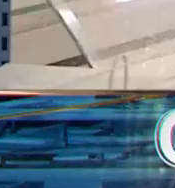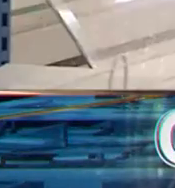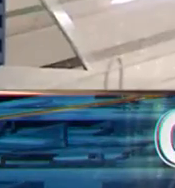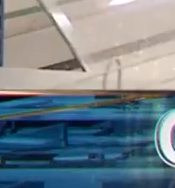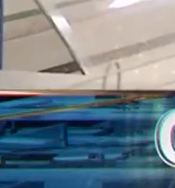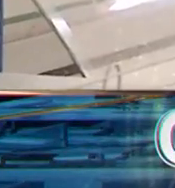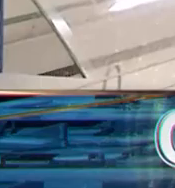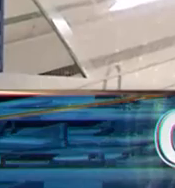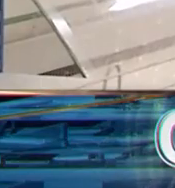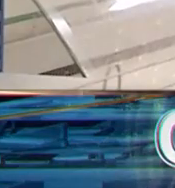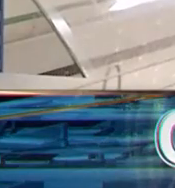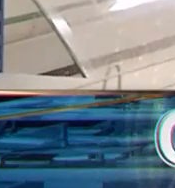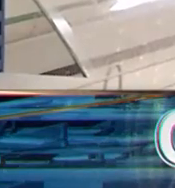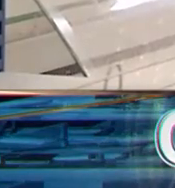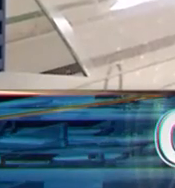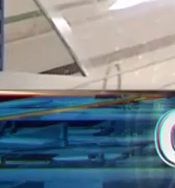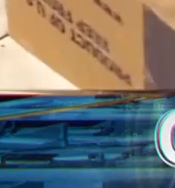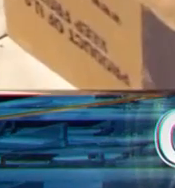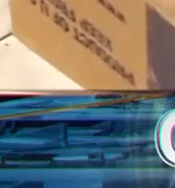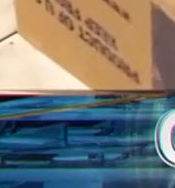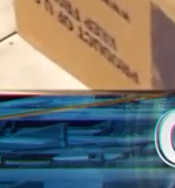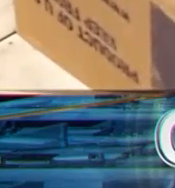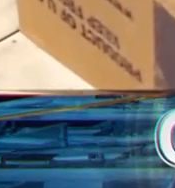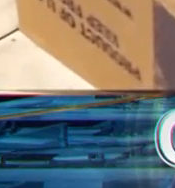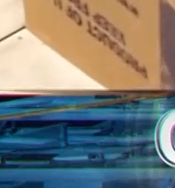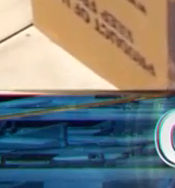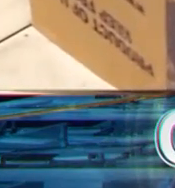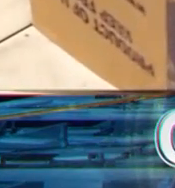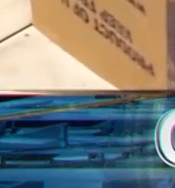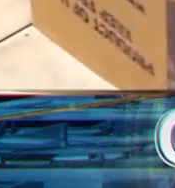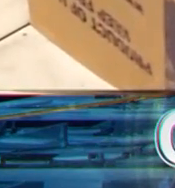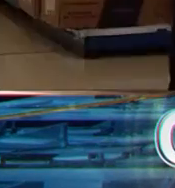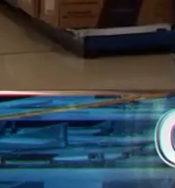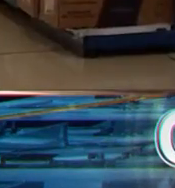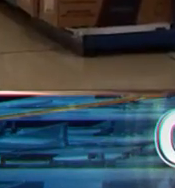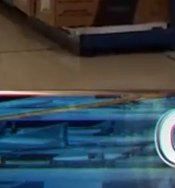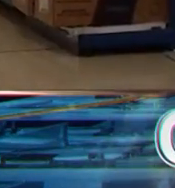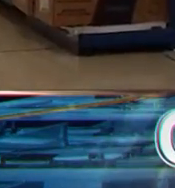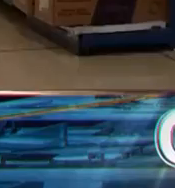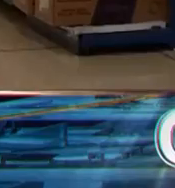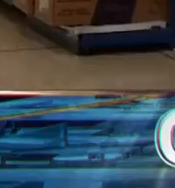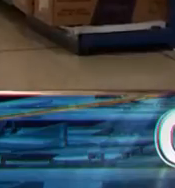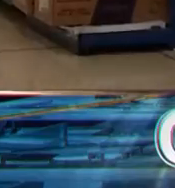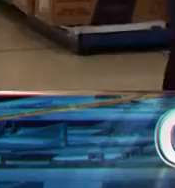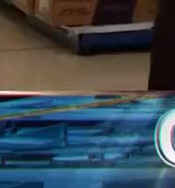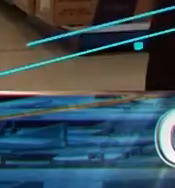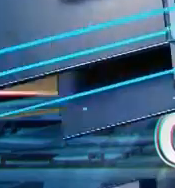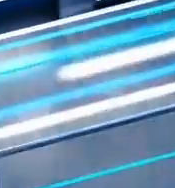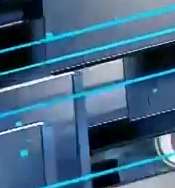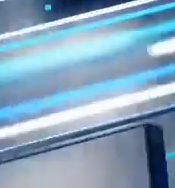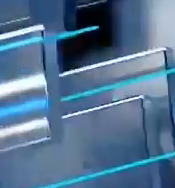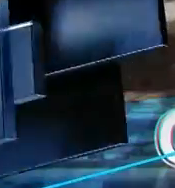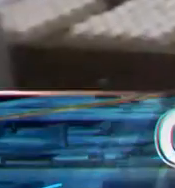Предупрежден, значит вооружен. Специальная мониторинговая группа оповестила бизнесменов о предстоящем локдауне.